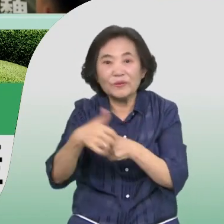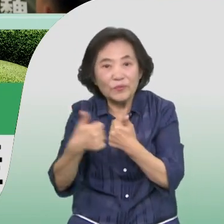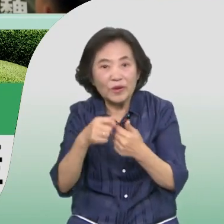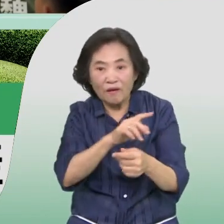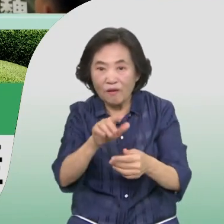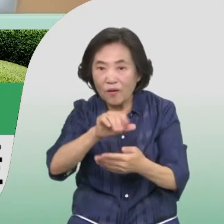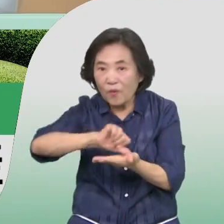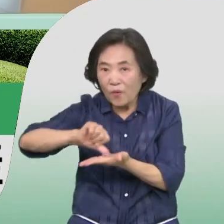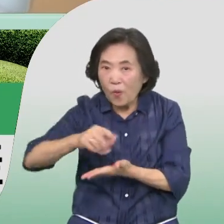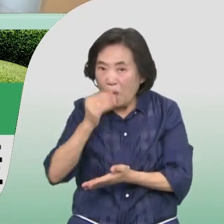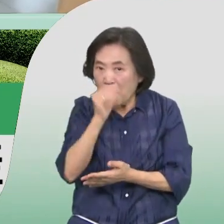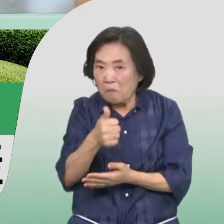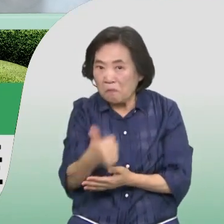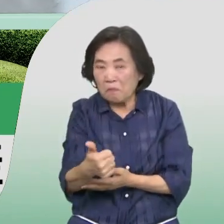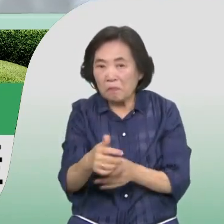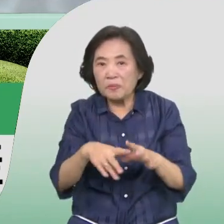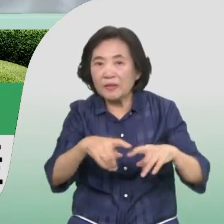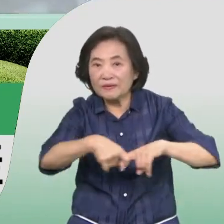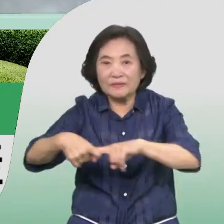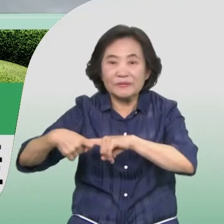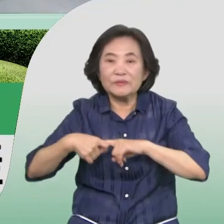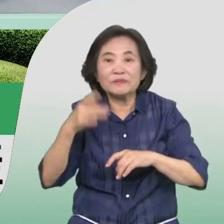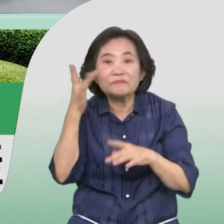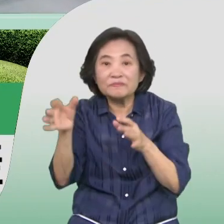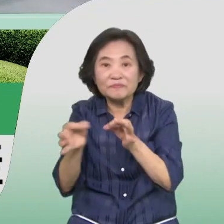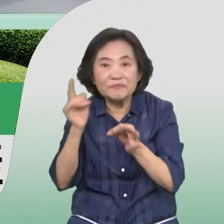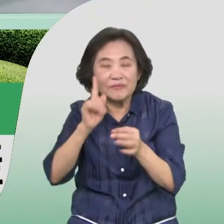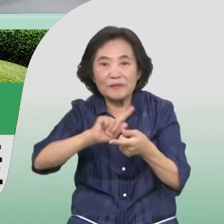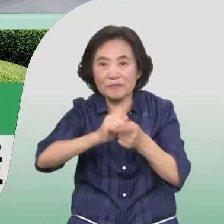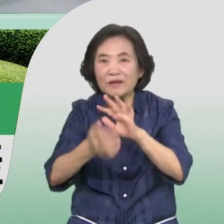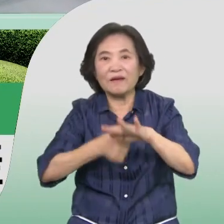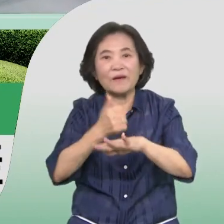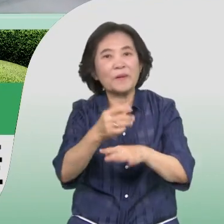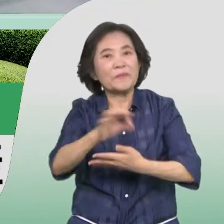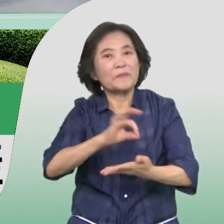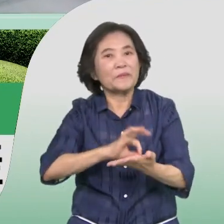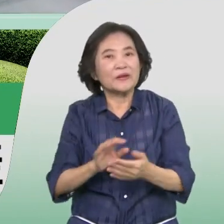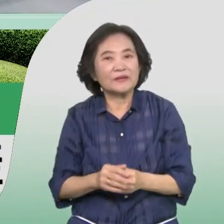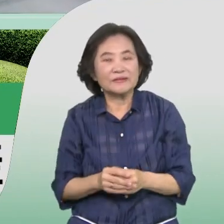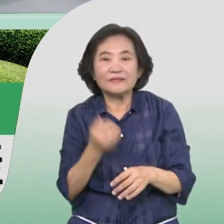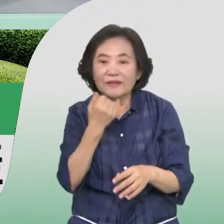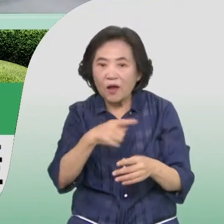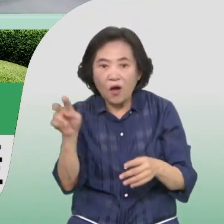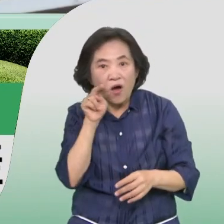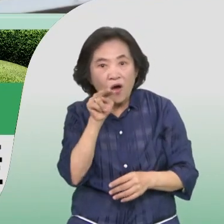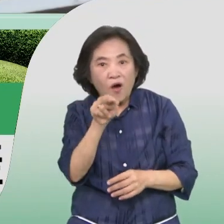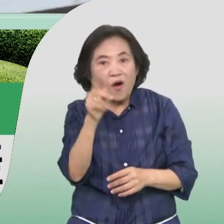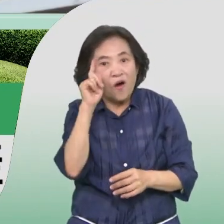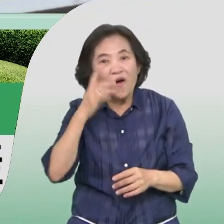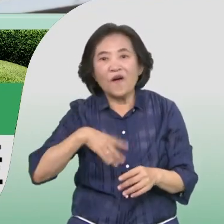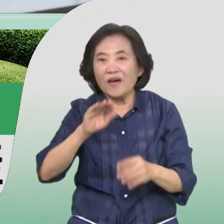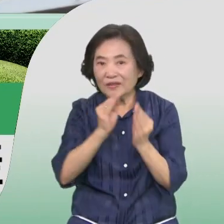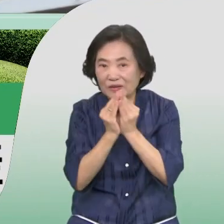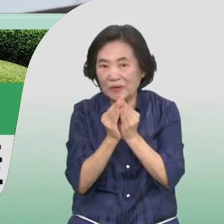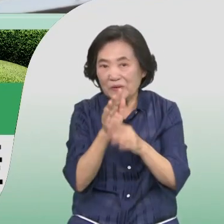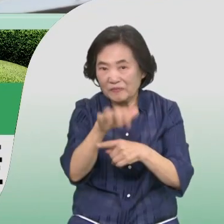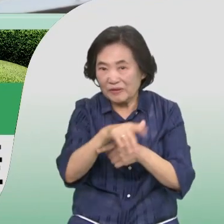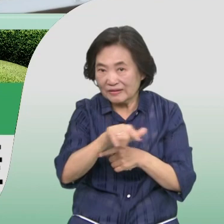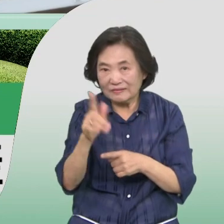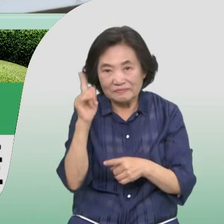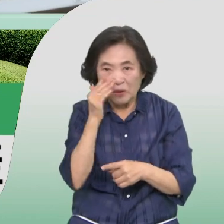织农产品，桃园受桥市当中用转去上架，桃园内本行卡当年，看到桃园就一